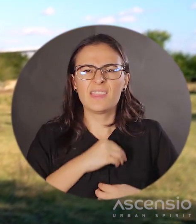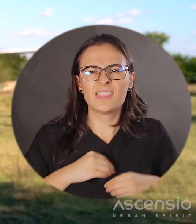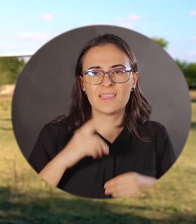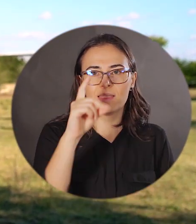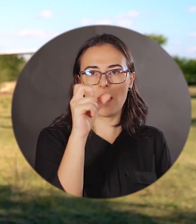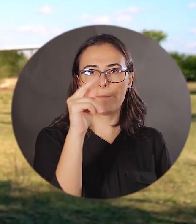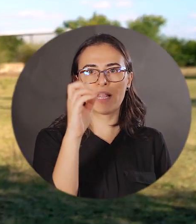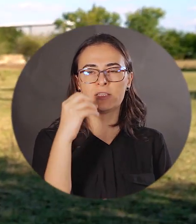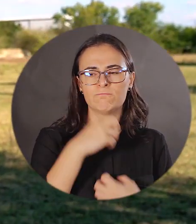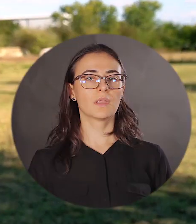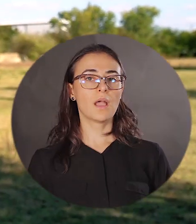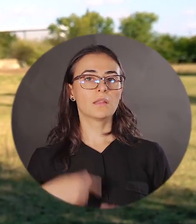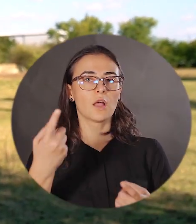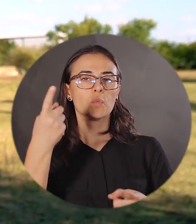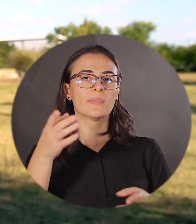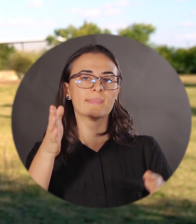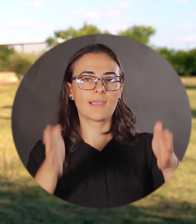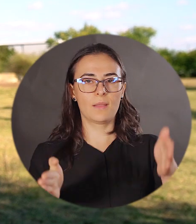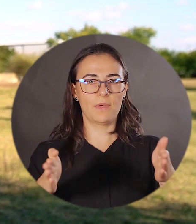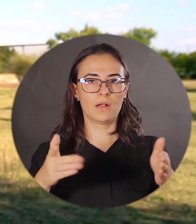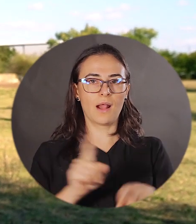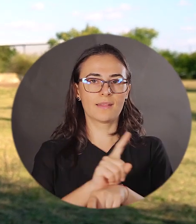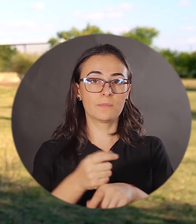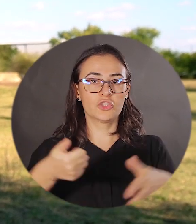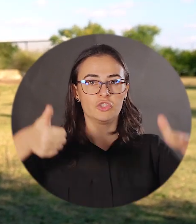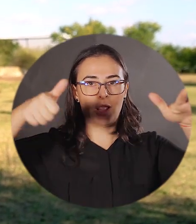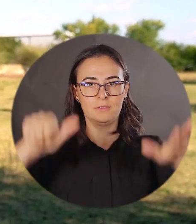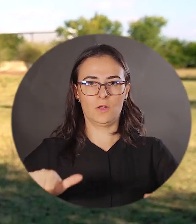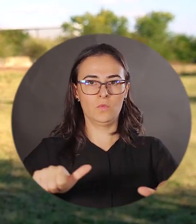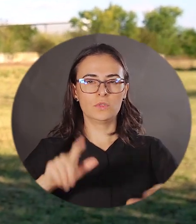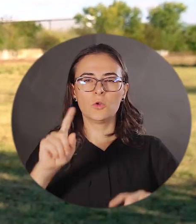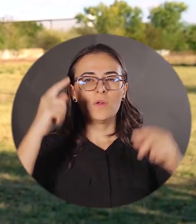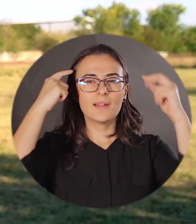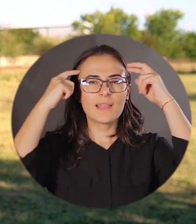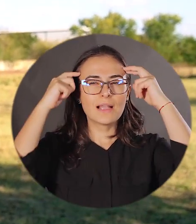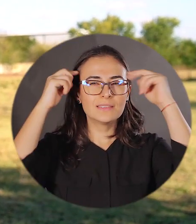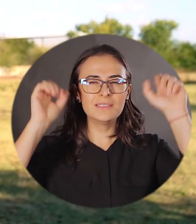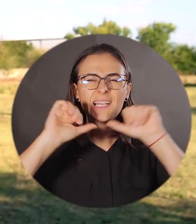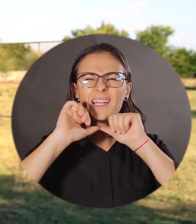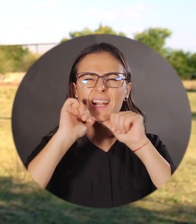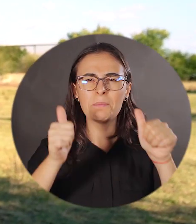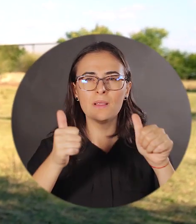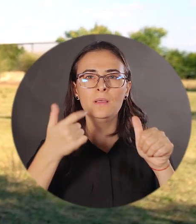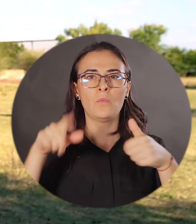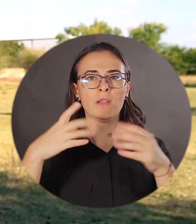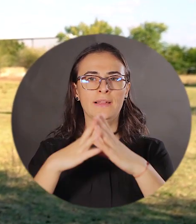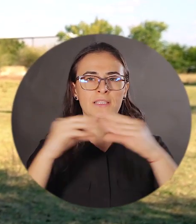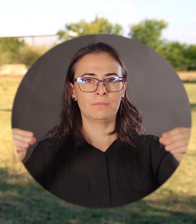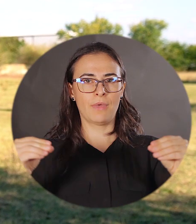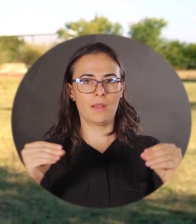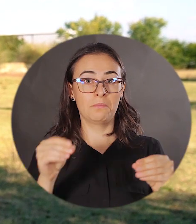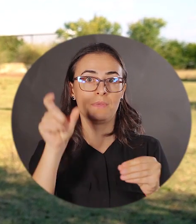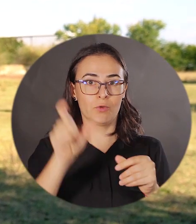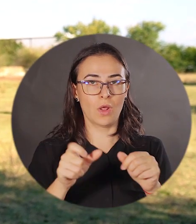fost depresiv. Și-a dat un termen de 6 luni și a zis eu, dacă nu găsesc ceva interesant pe lumea